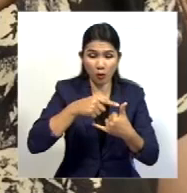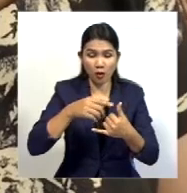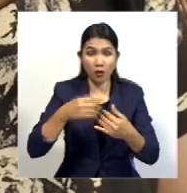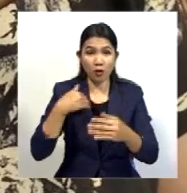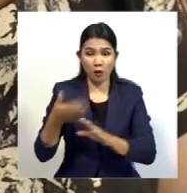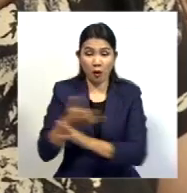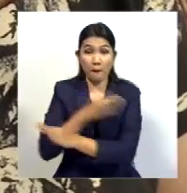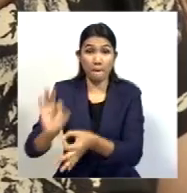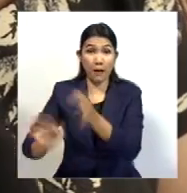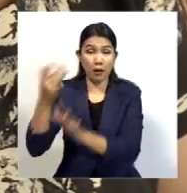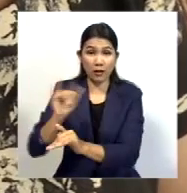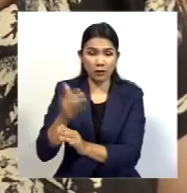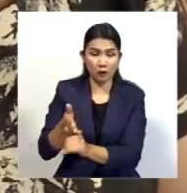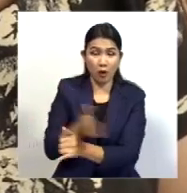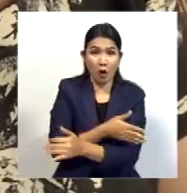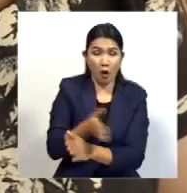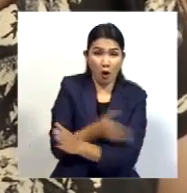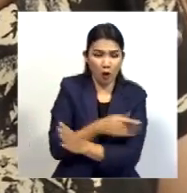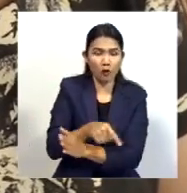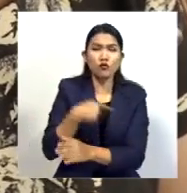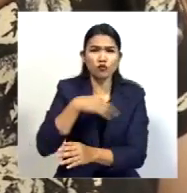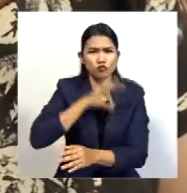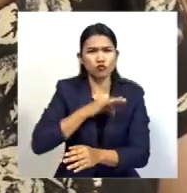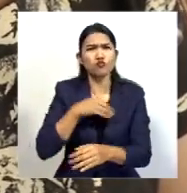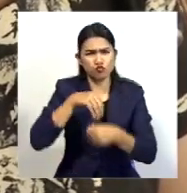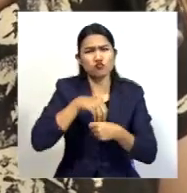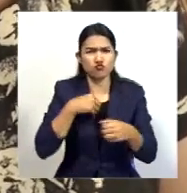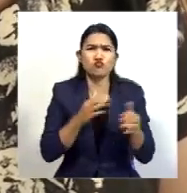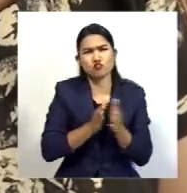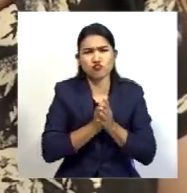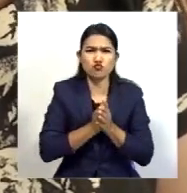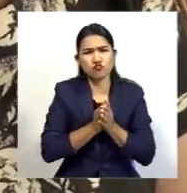คือเรายังมีความรู้สึกว่าเราอยู่ด้วยกันตลอดครับ